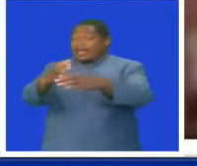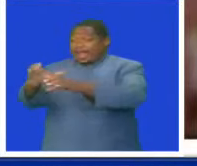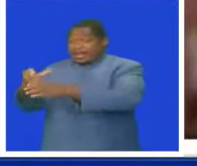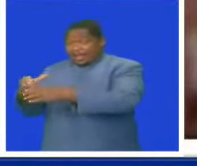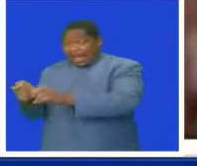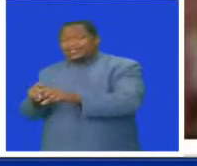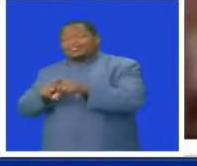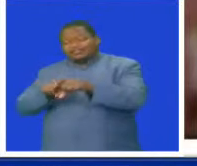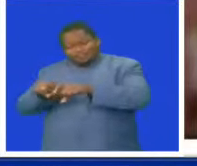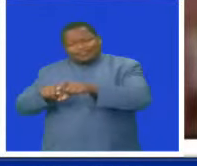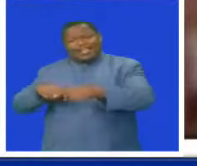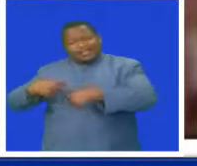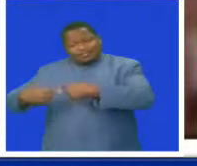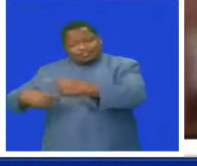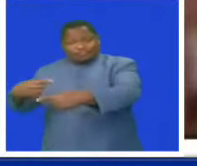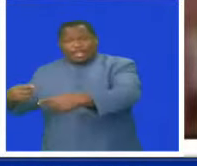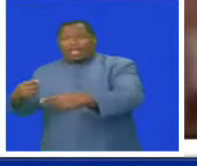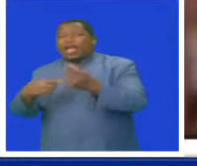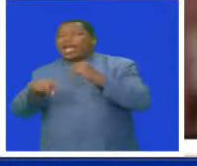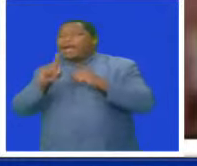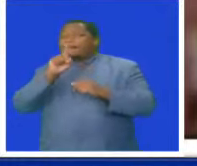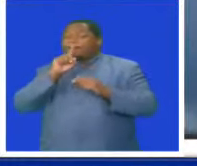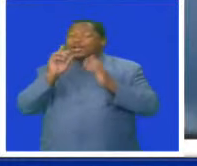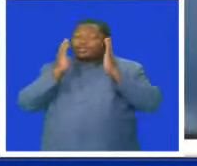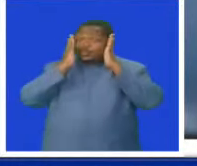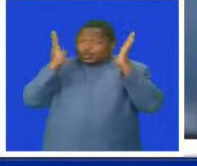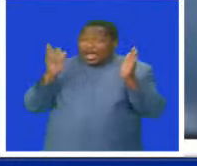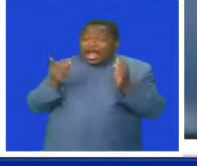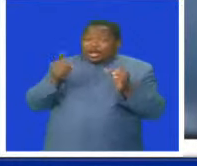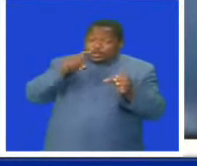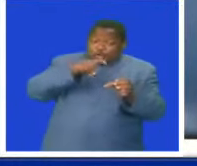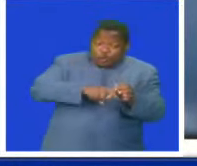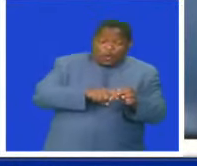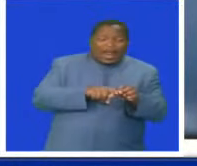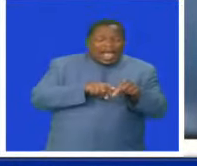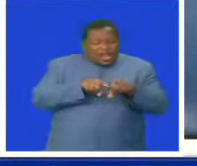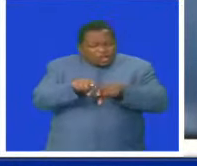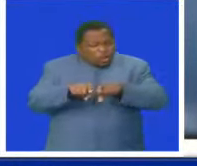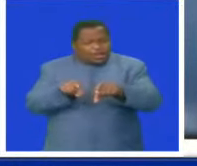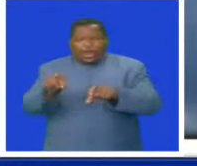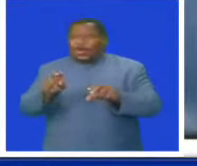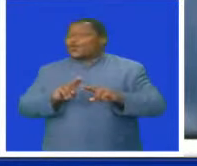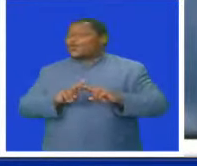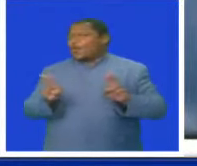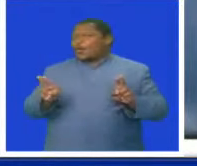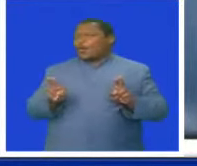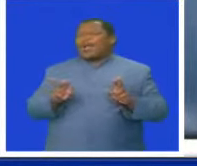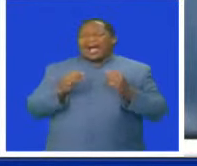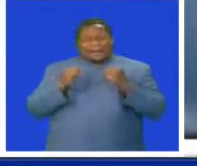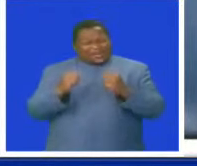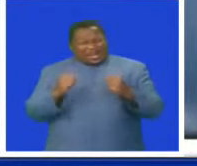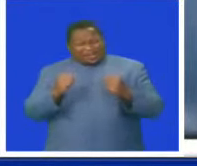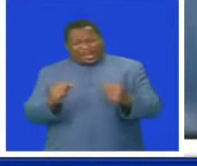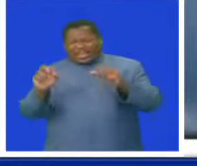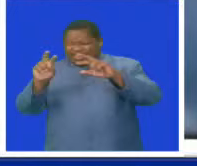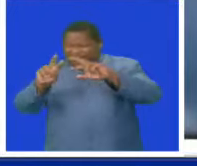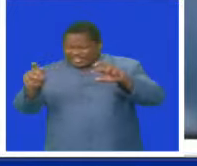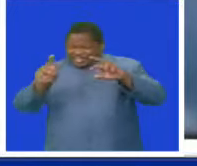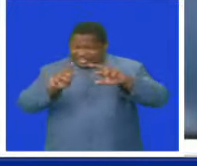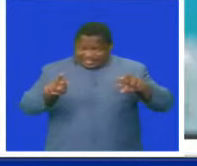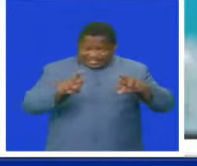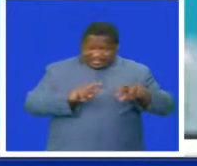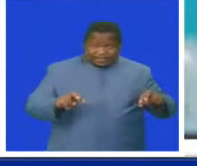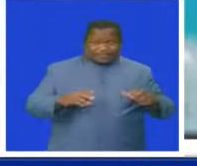yabo kodwa kutacala kulawo mavela ngoba le research yala ma vaccines isengaphele bafike at a very